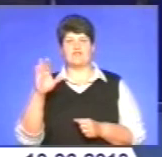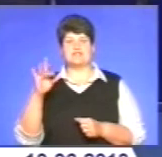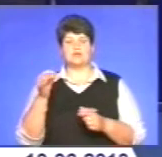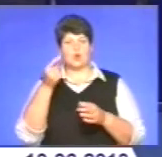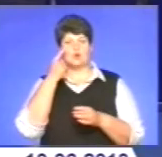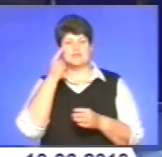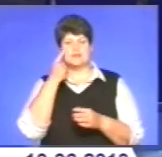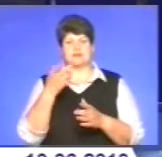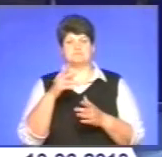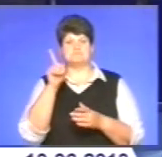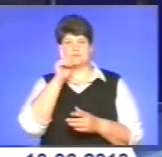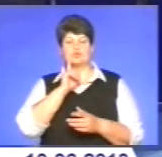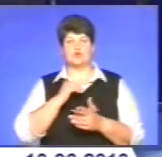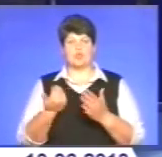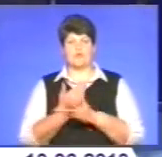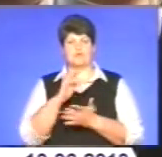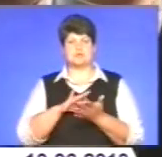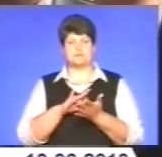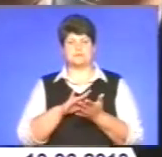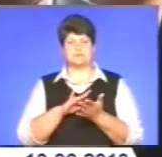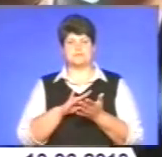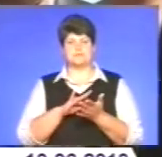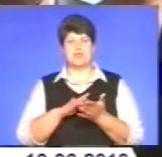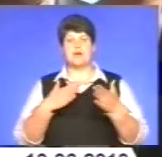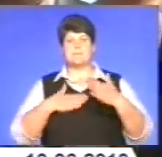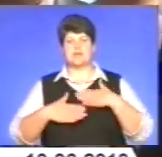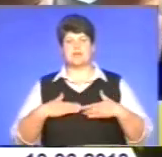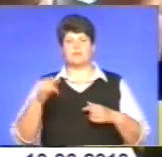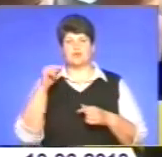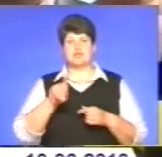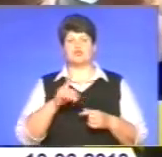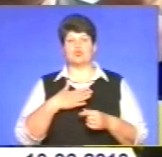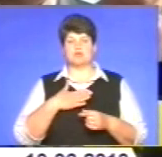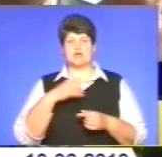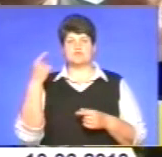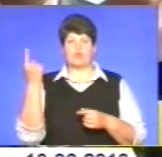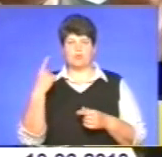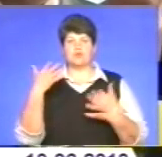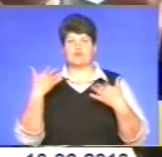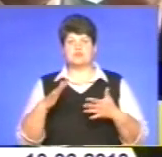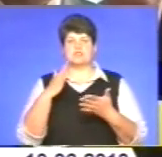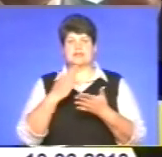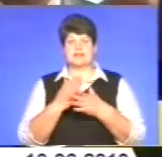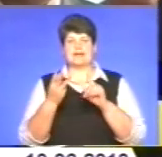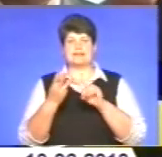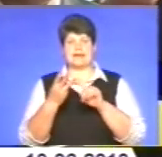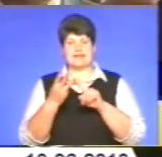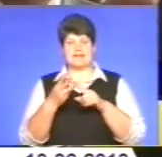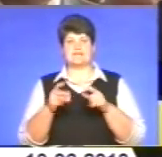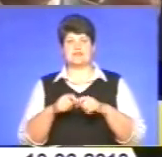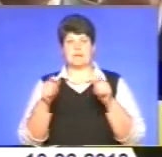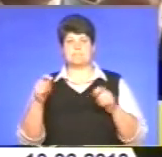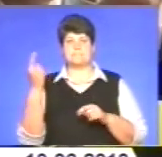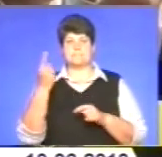оцінила зручності нового центру. Приємно те, що в нас в області Вже я тут офіційно третій відкриваємо. Перший ми